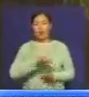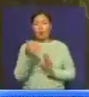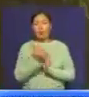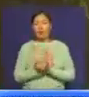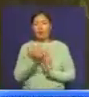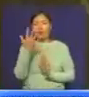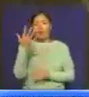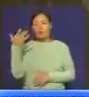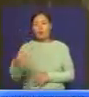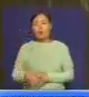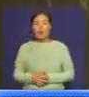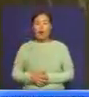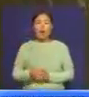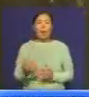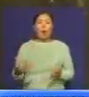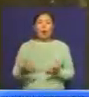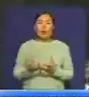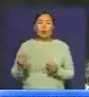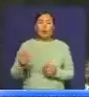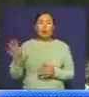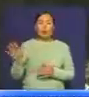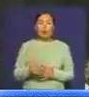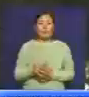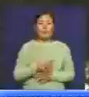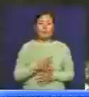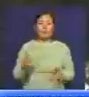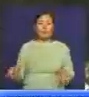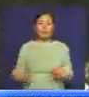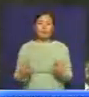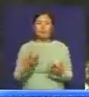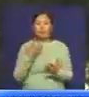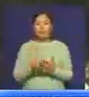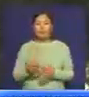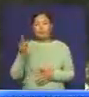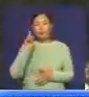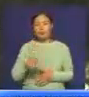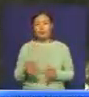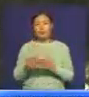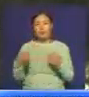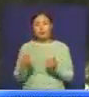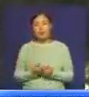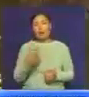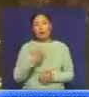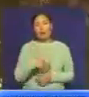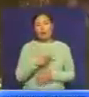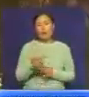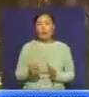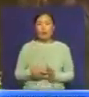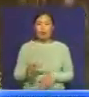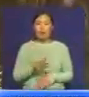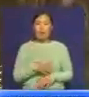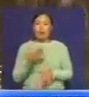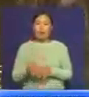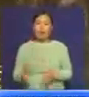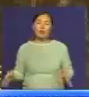программой 5.50. На полученную денежную компенсацию мужчина смог решить значимые для семьи и для себя вопросы. Погасил